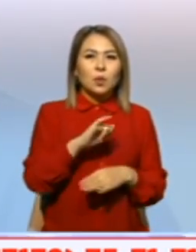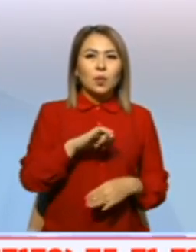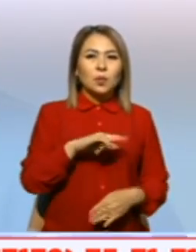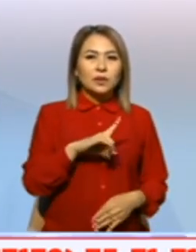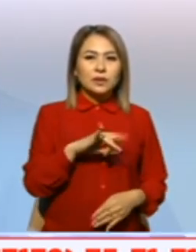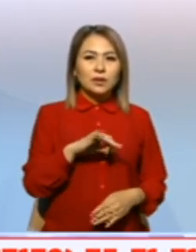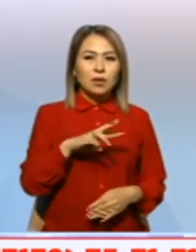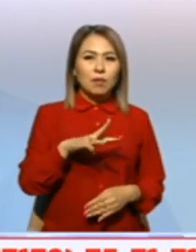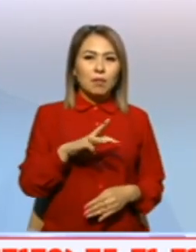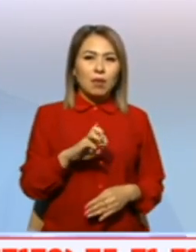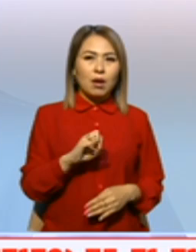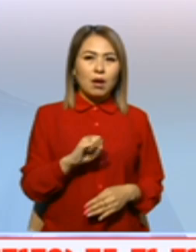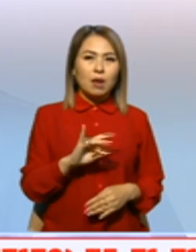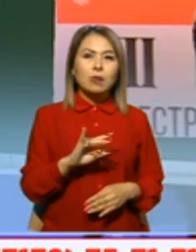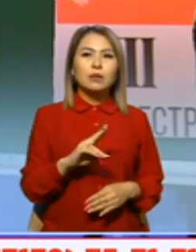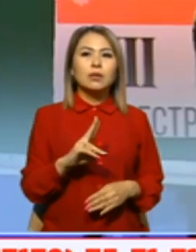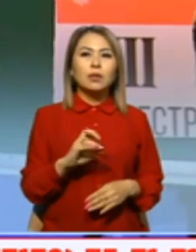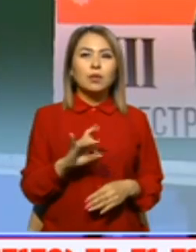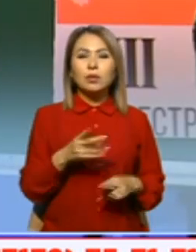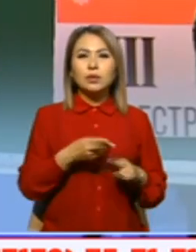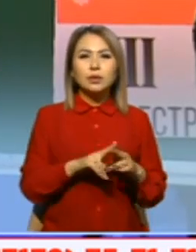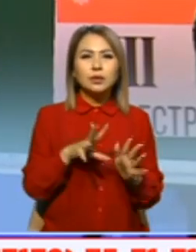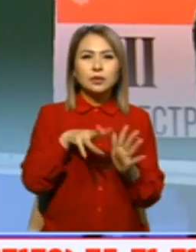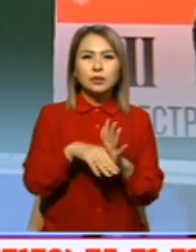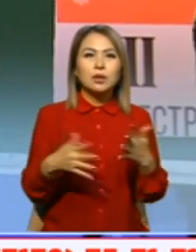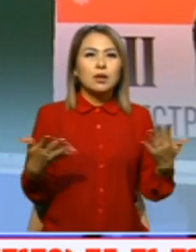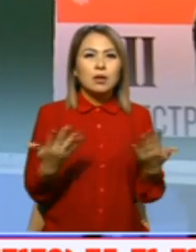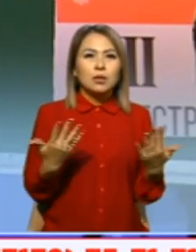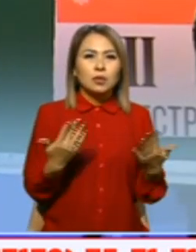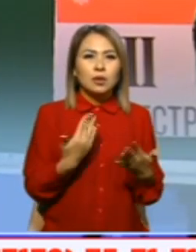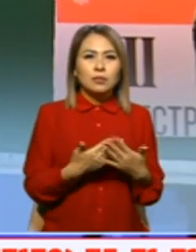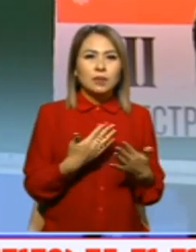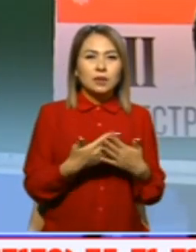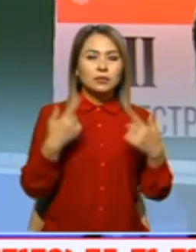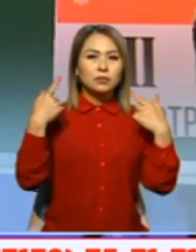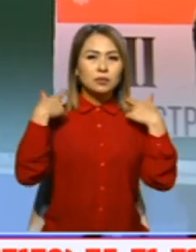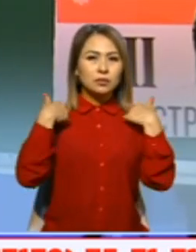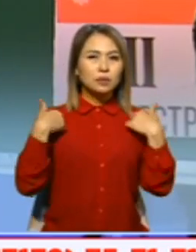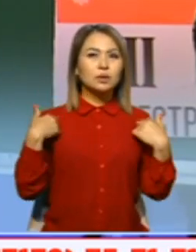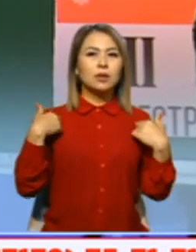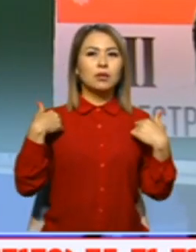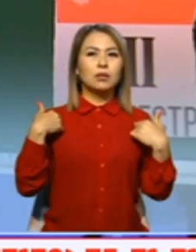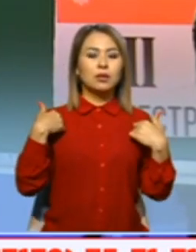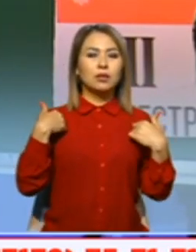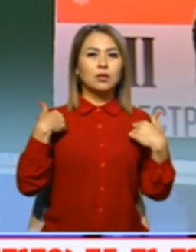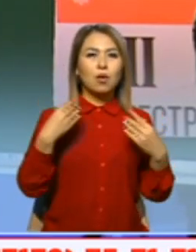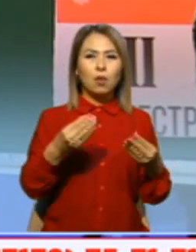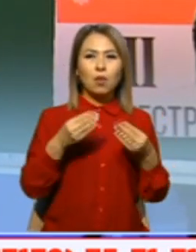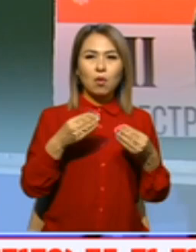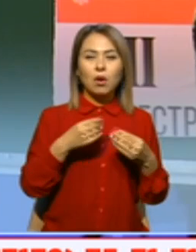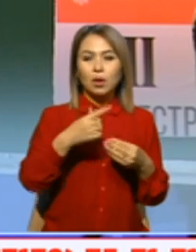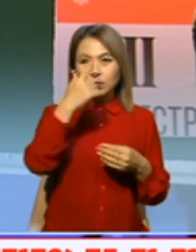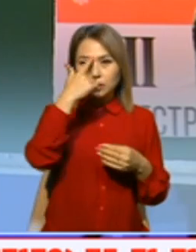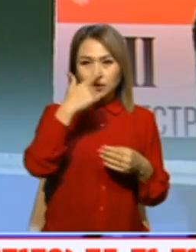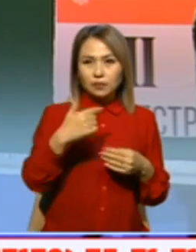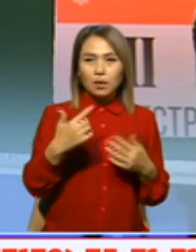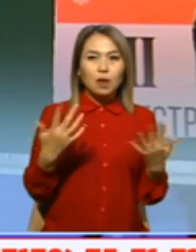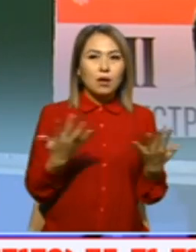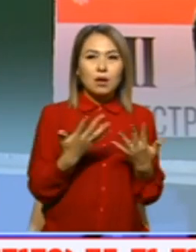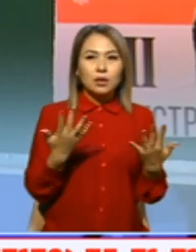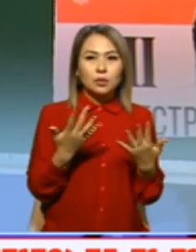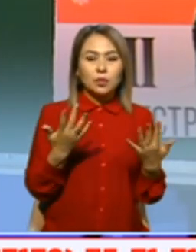бізде медициналық ұғым бар. Оған не жатады? Ол жаға кеңістігінің қалыңдығы, мұрын сүйегінің ұзындығы және